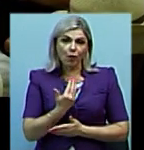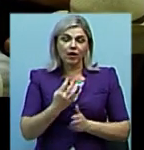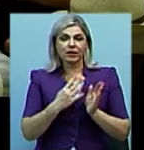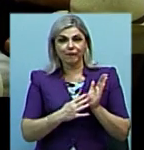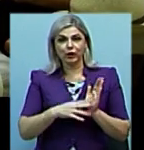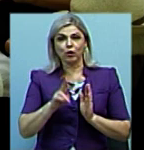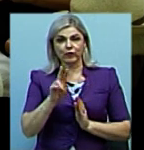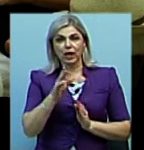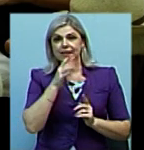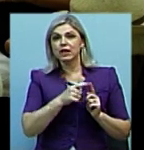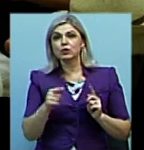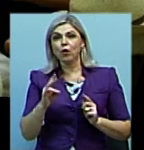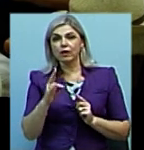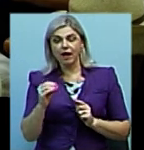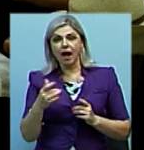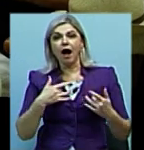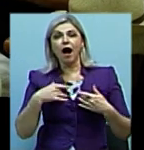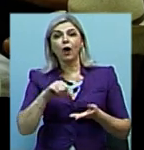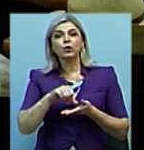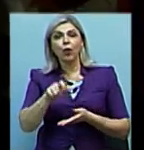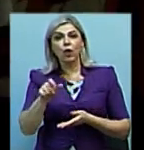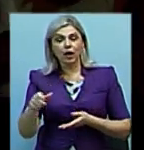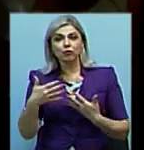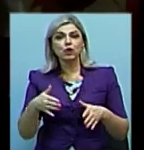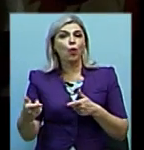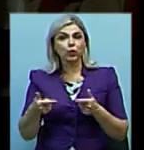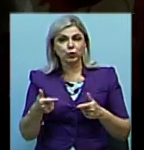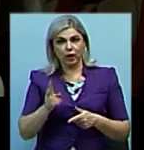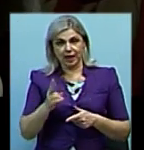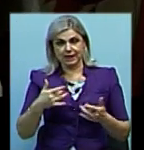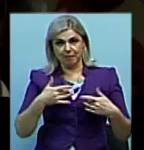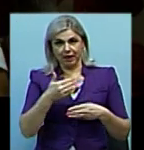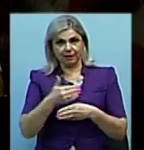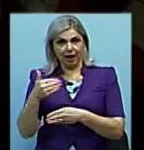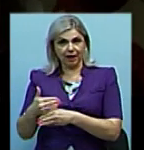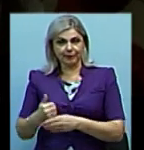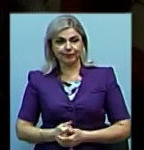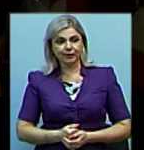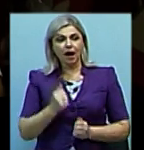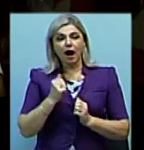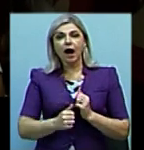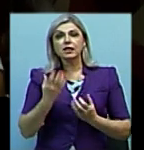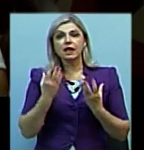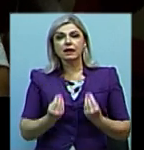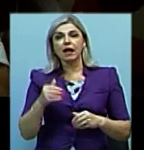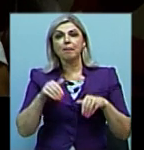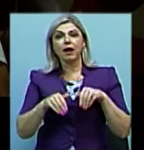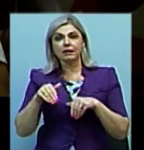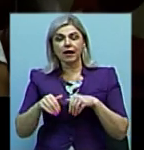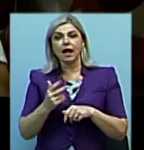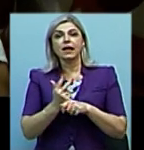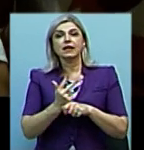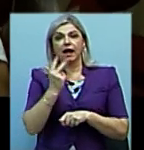сезоні. Актори вже готуються до спектаклів. Кожний день балет. Кожного дня балет, три рази на